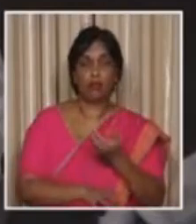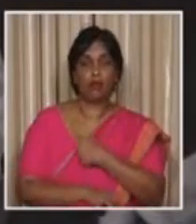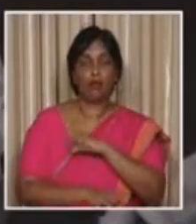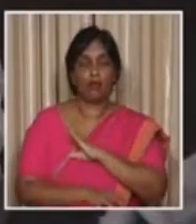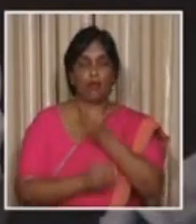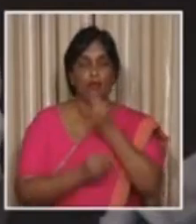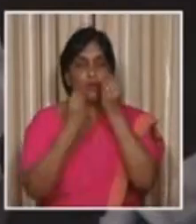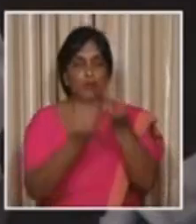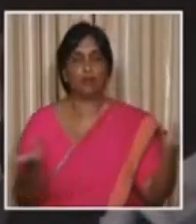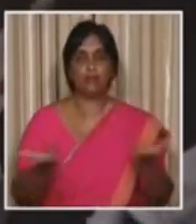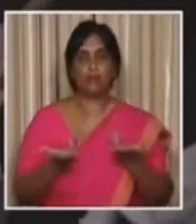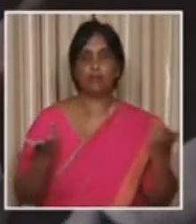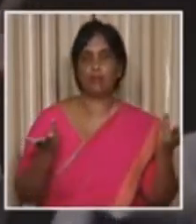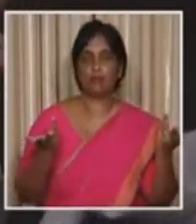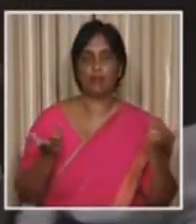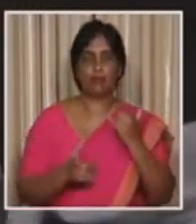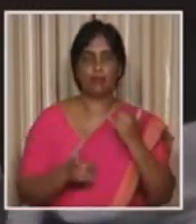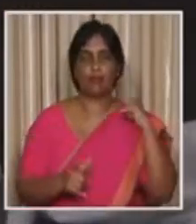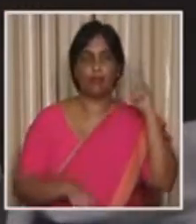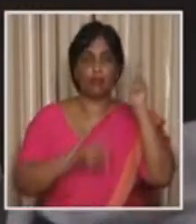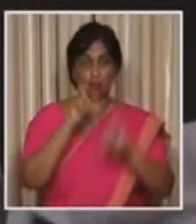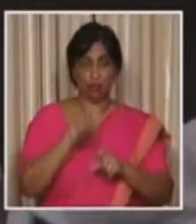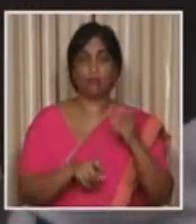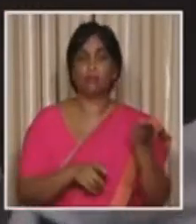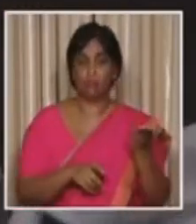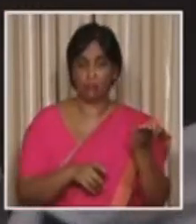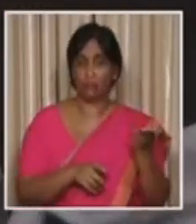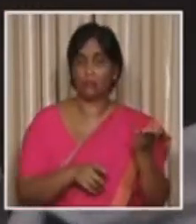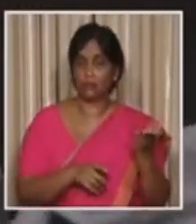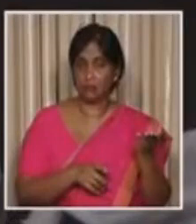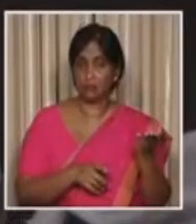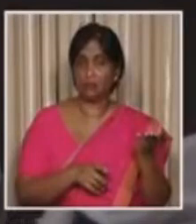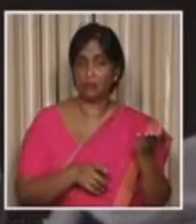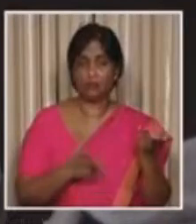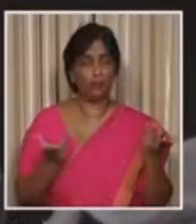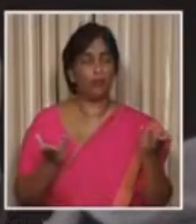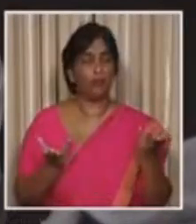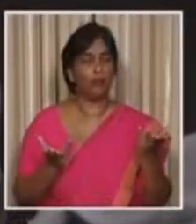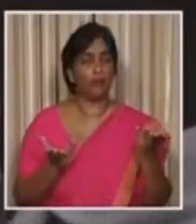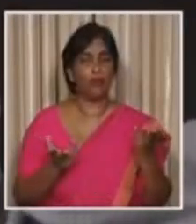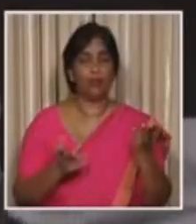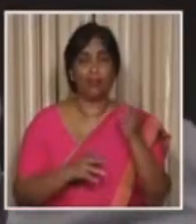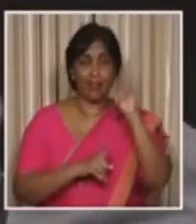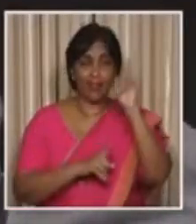හාමුදුරන්ට කන්න දී ගන්නත් බැරි වුණා. මේ නිලධාරියෙක්. ඉතියා රටේ